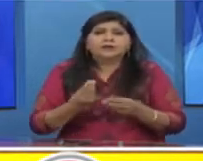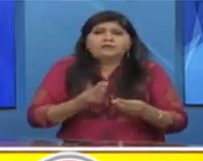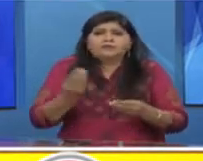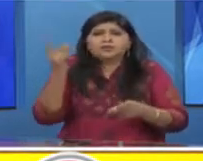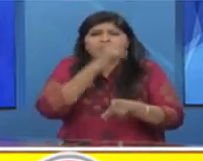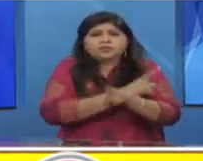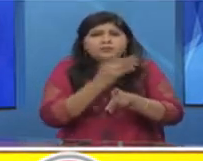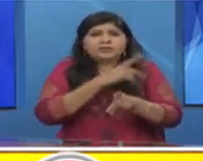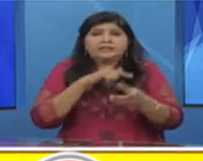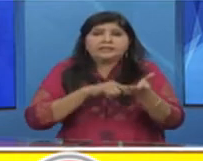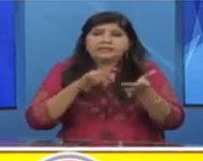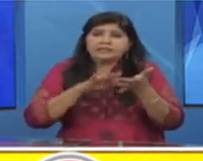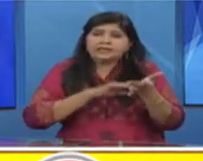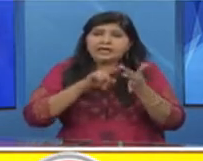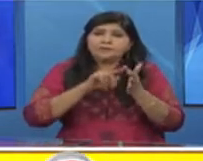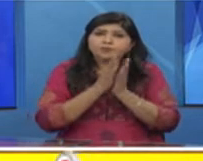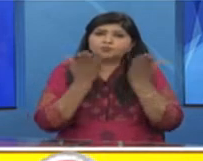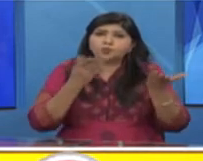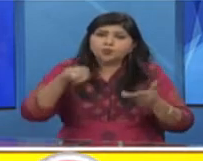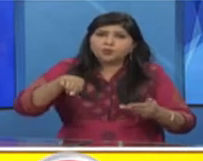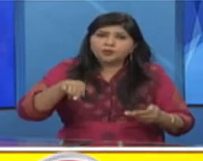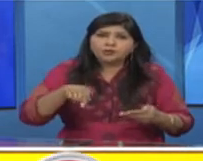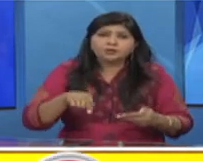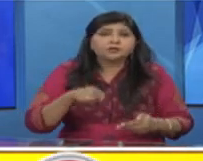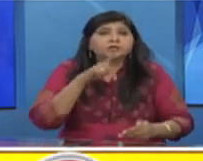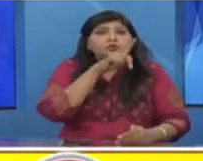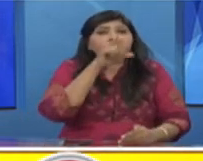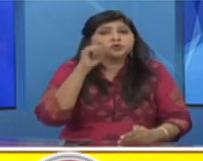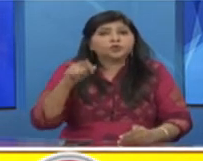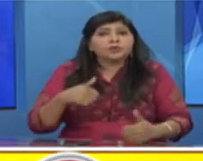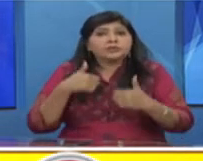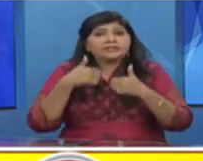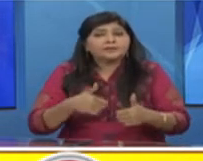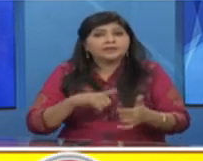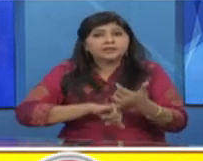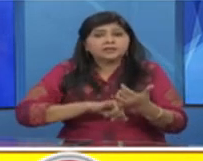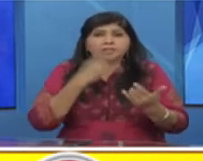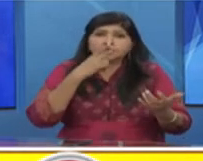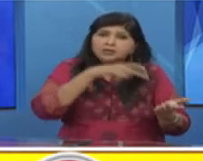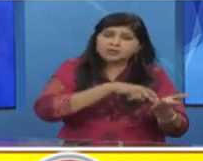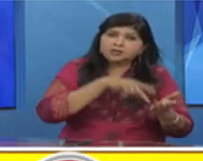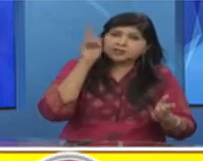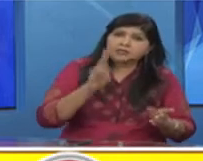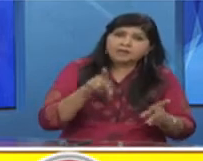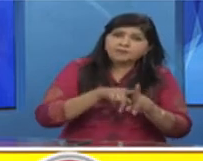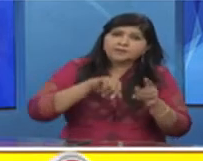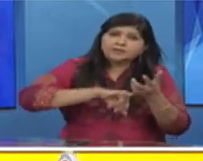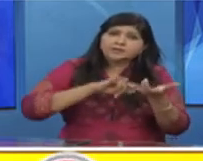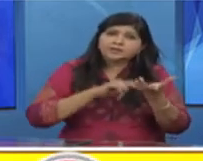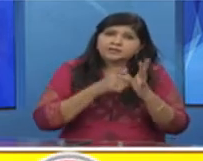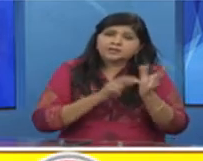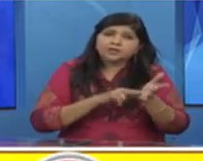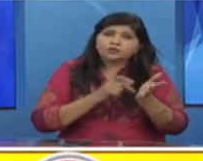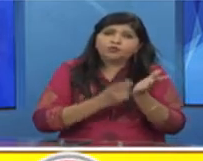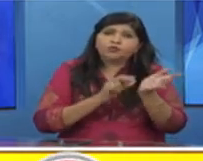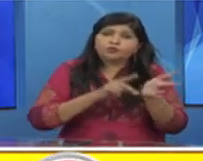दिनों टाइम मैगजीन ने दुनिया के 100 महत्वपूर्ण टूरिस्ट डेस्टिनेशन में स्टैच्यू ऑफ यूनिटी को भी अहम स्थान दिया